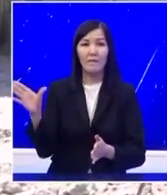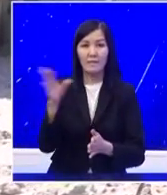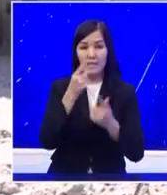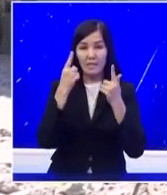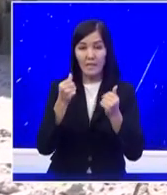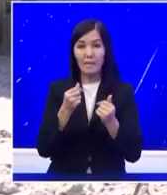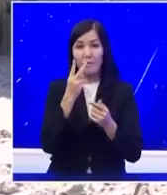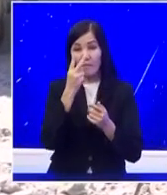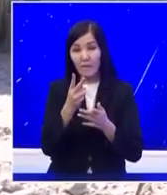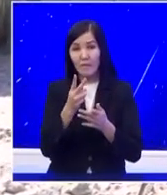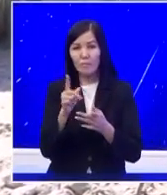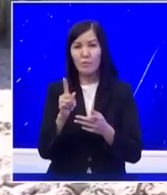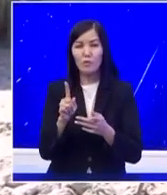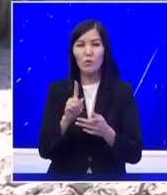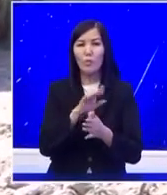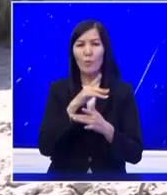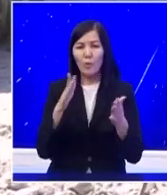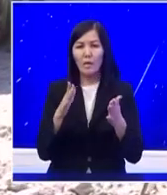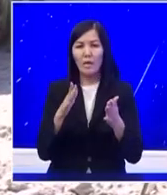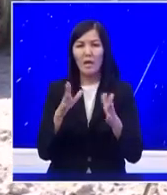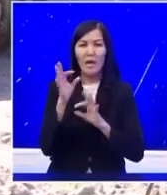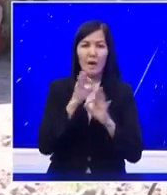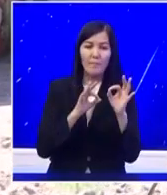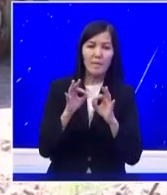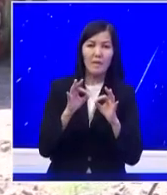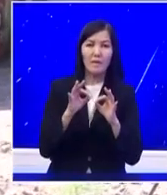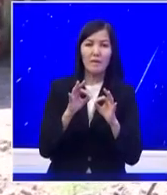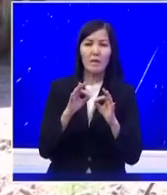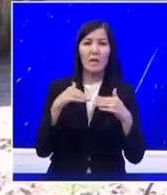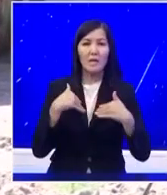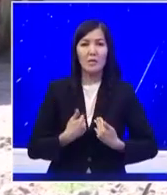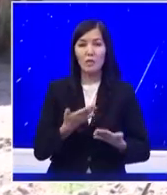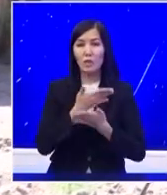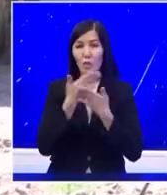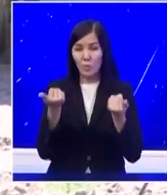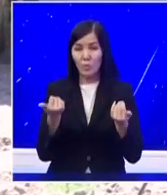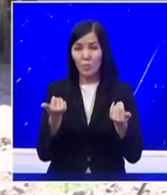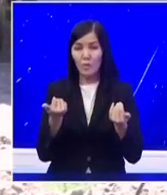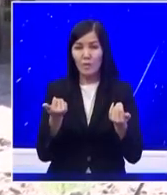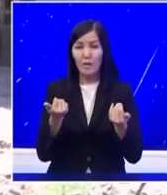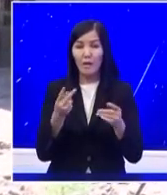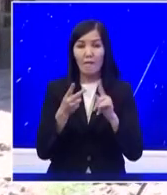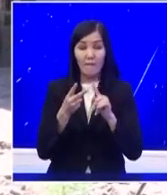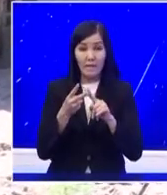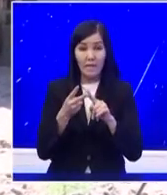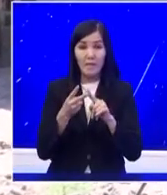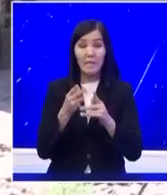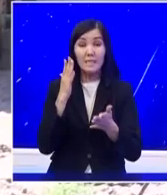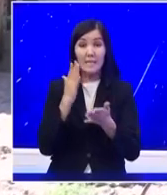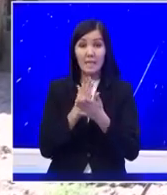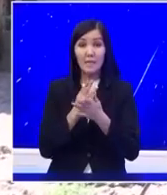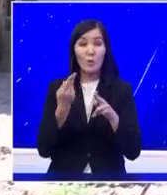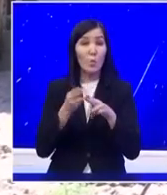видим, что многие препараты в аптеках, к сожалению, отсутствуют. И, во-вторых, если в наличии есть,